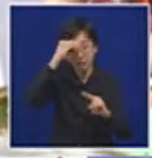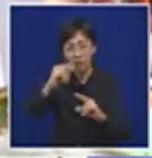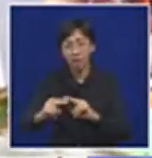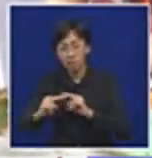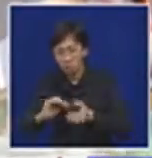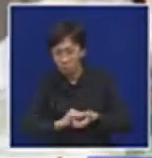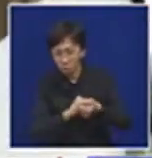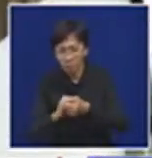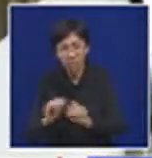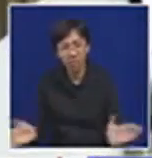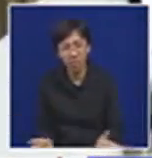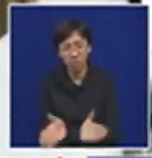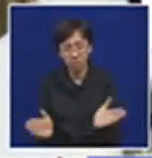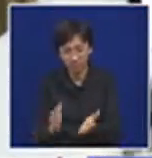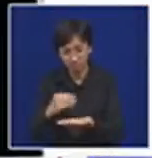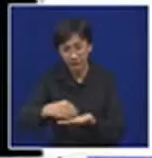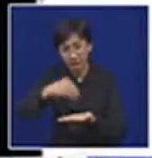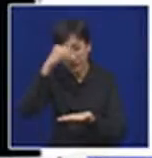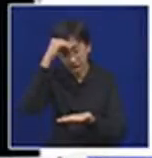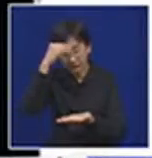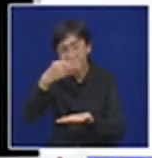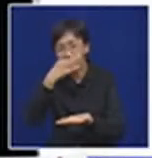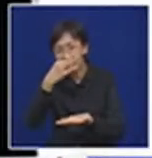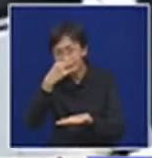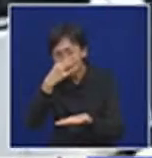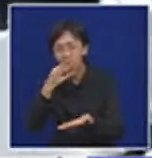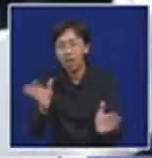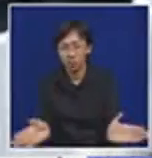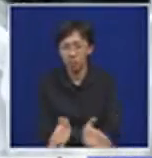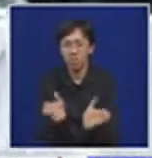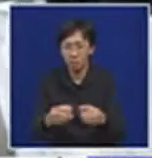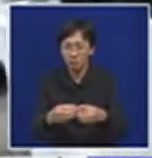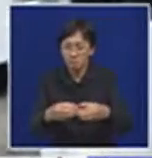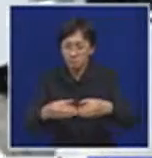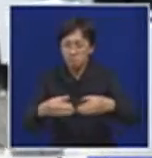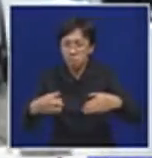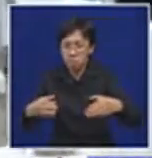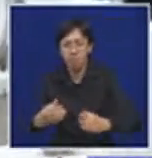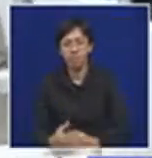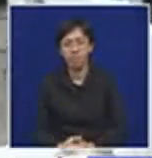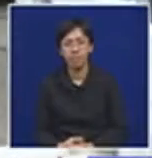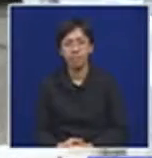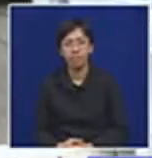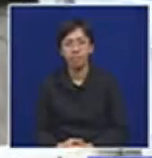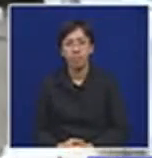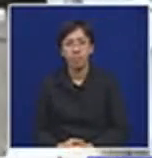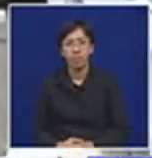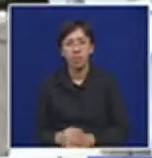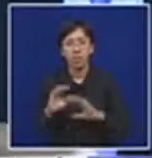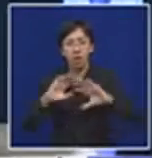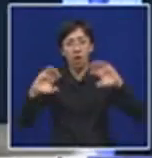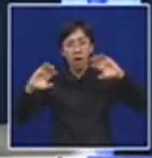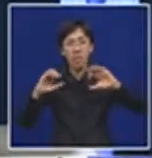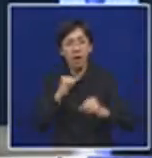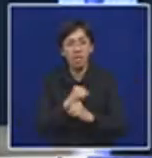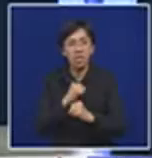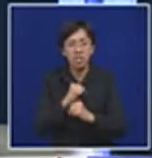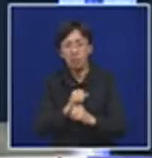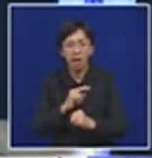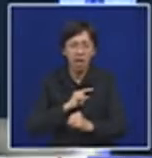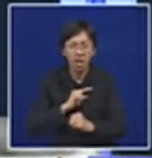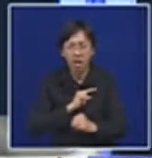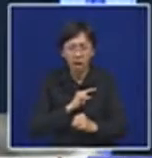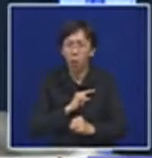ดันส่งเสริมให้เด็กนักเรียนหันมาเรียนสายอาชีวะมากขึ้น ลำพังภาครัฐเองคนเดียวเนี่ยทำงานก็ค